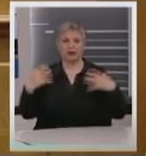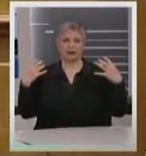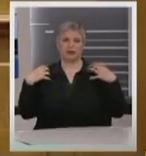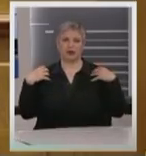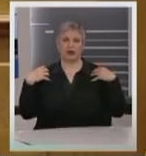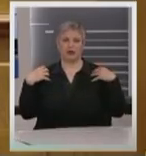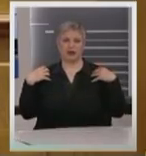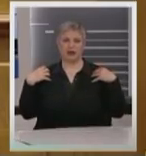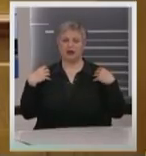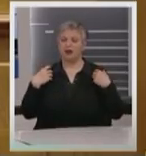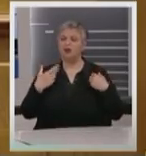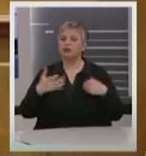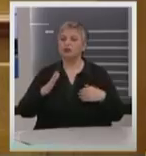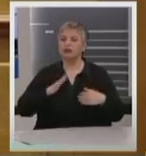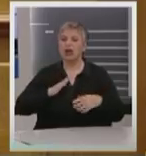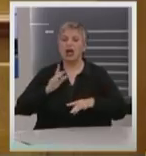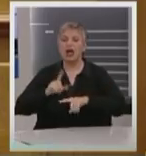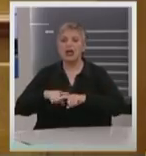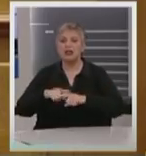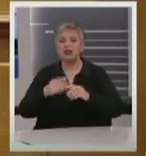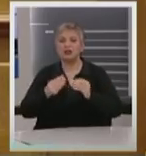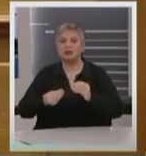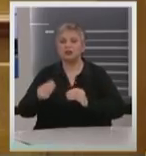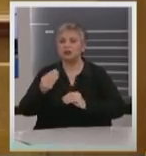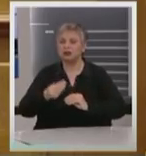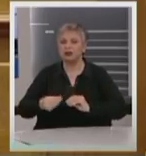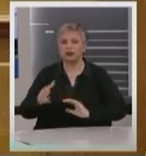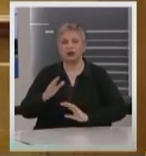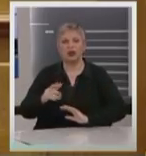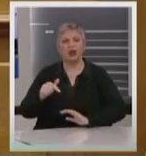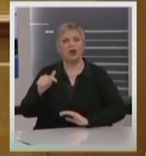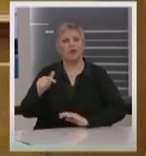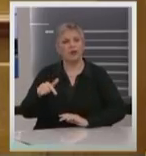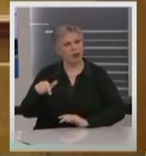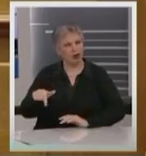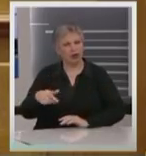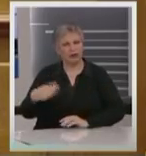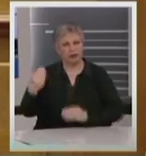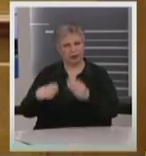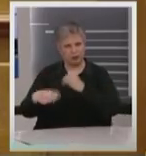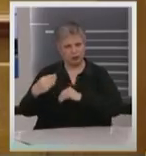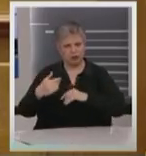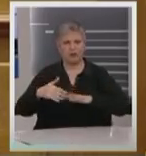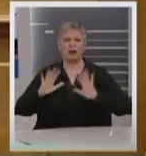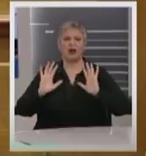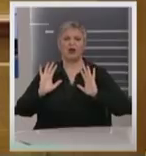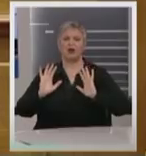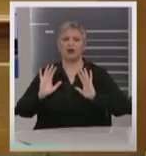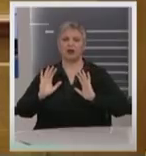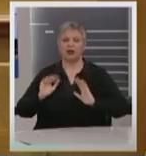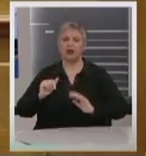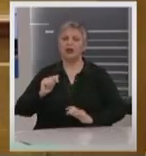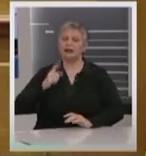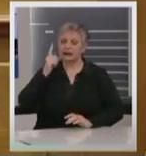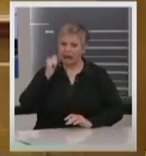περισσότεροι Έλληνες, ακόμα και αυτοί που δεν ψήφισαν Νέα Δημοκρατία, αντιλαμβάνονται ότι έχουμε και το